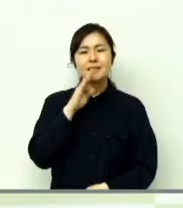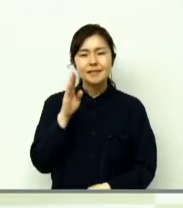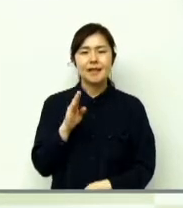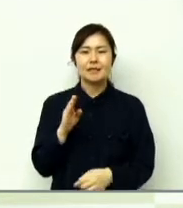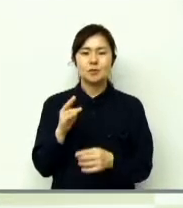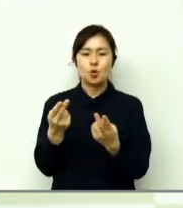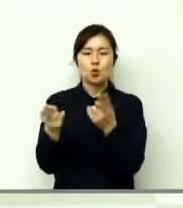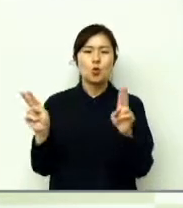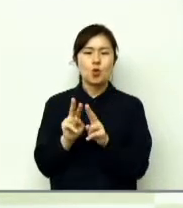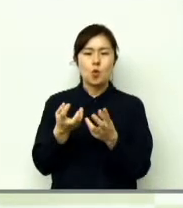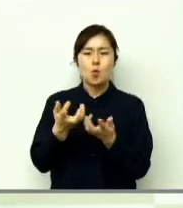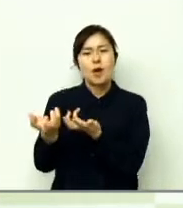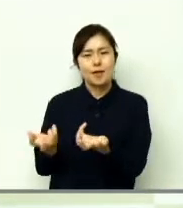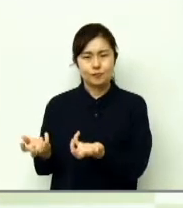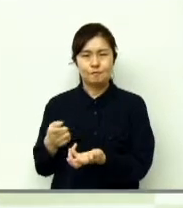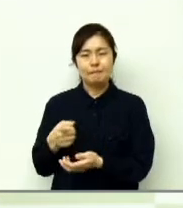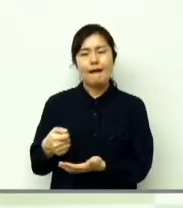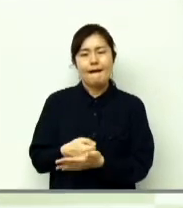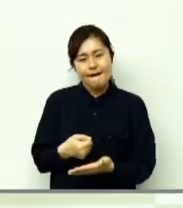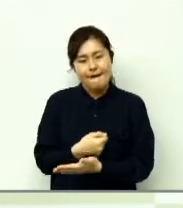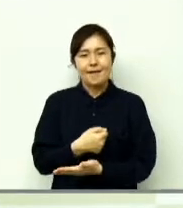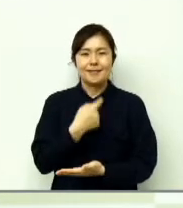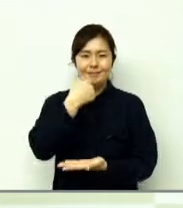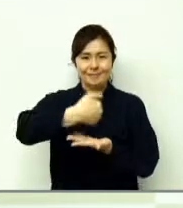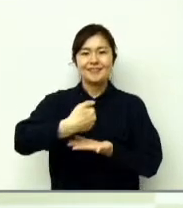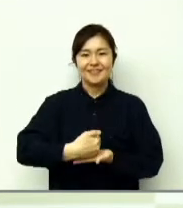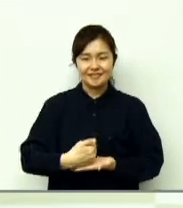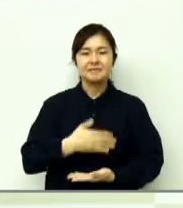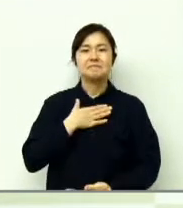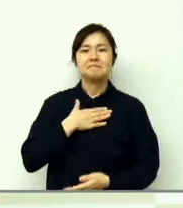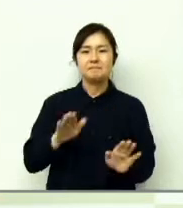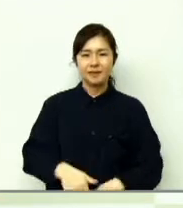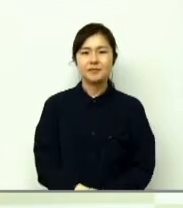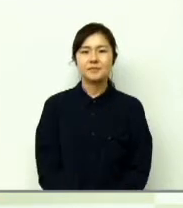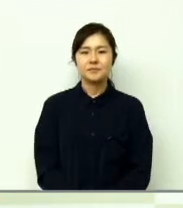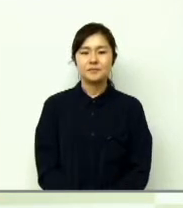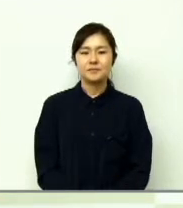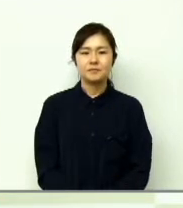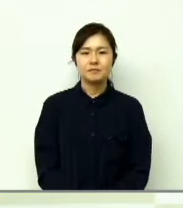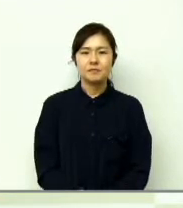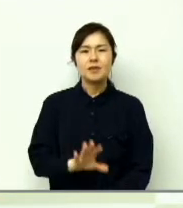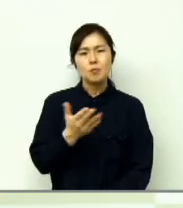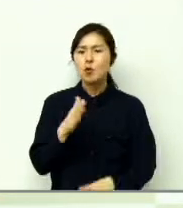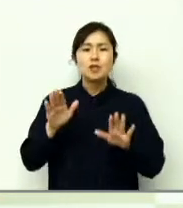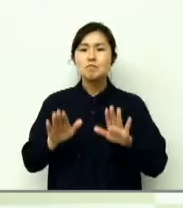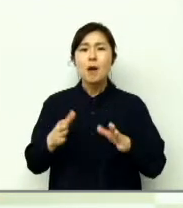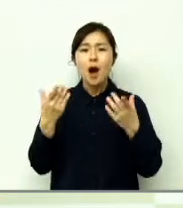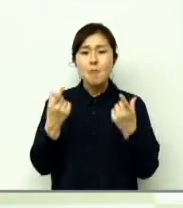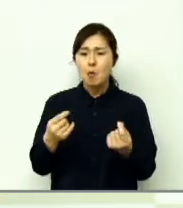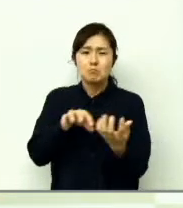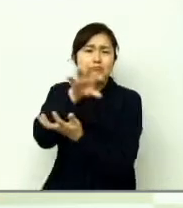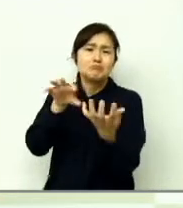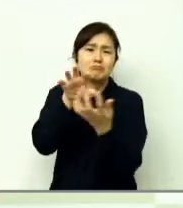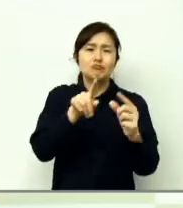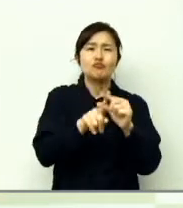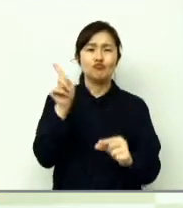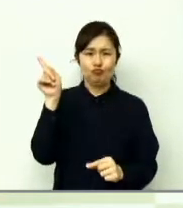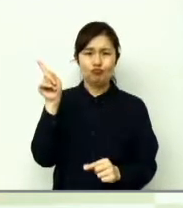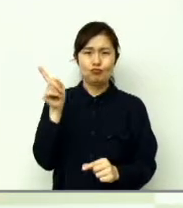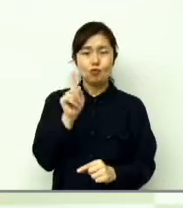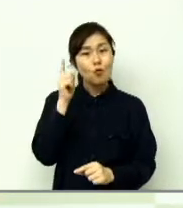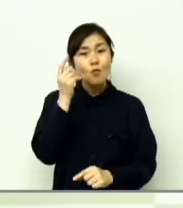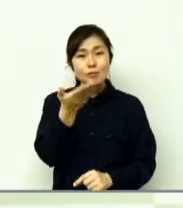その二大政党を目指すという意味ではマイナスだったという話だったんですが、現在もこういうふうに混乱が続いていることについてはどのように考えていらっしゃいます